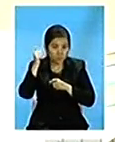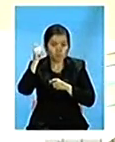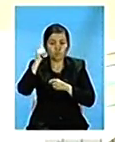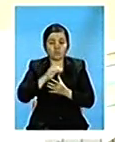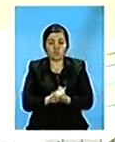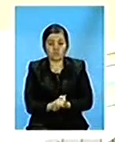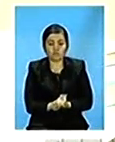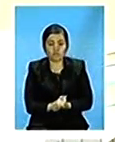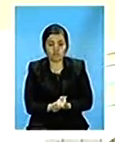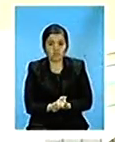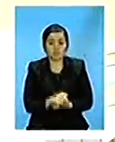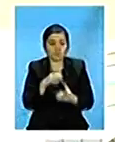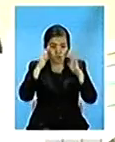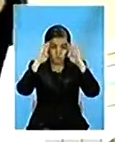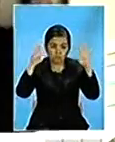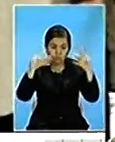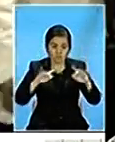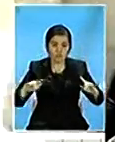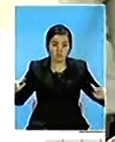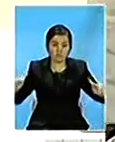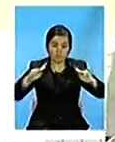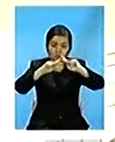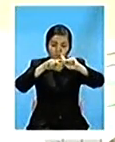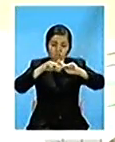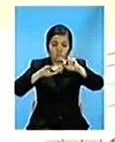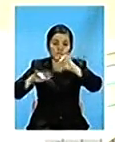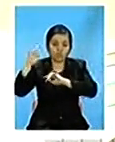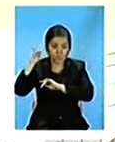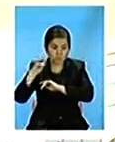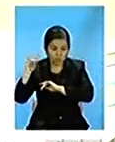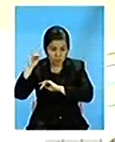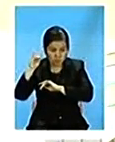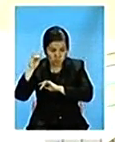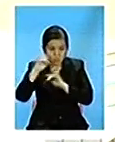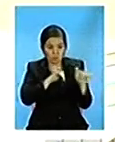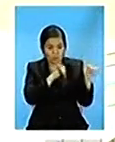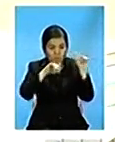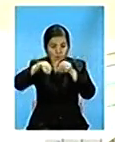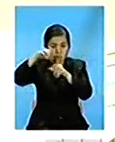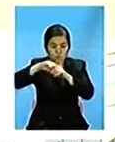วทั้งประมงแล้วก็มาอยู่กระทรวง